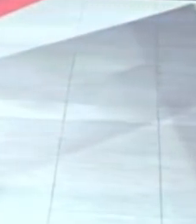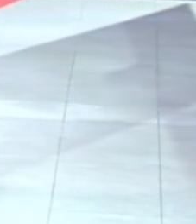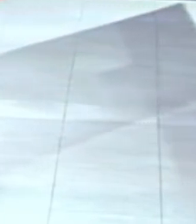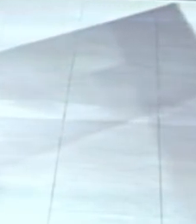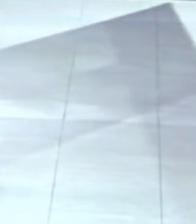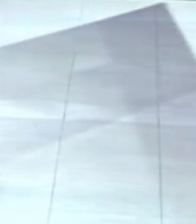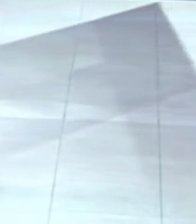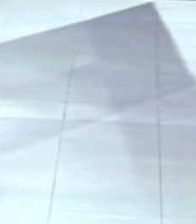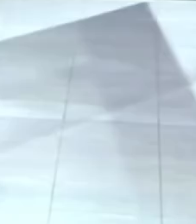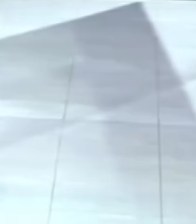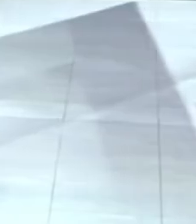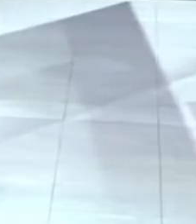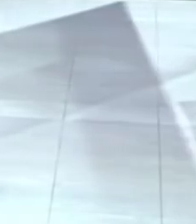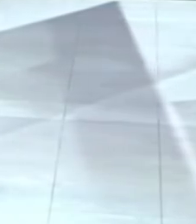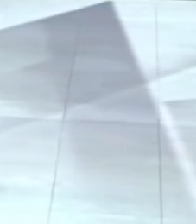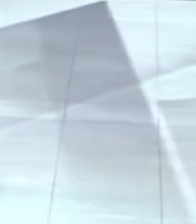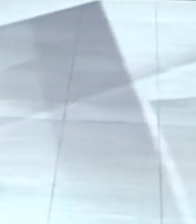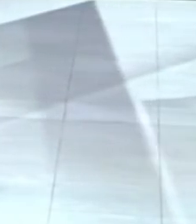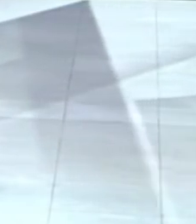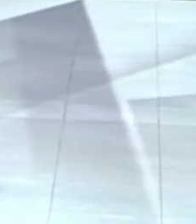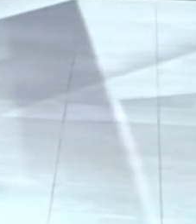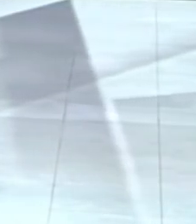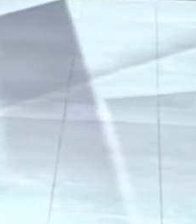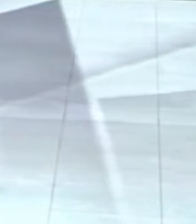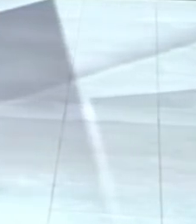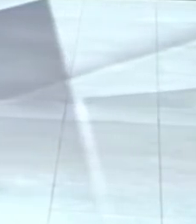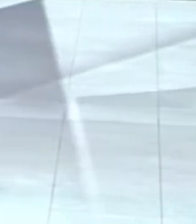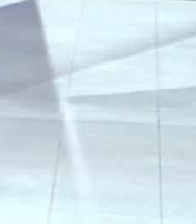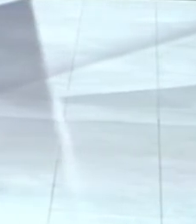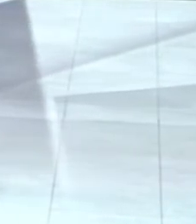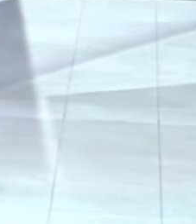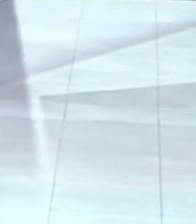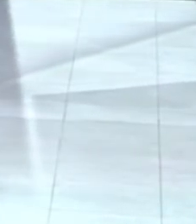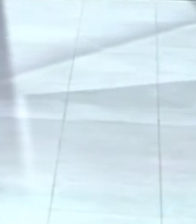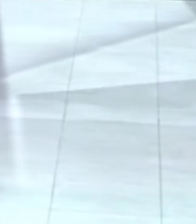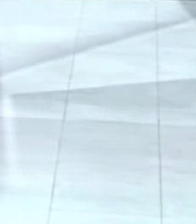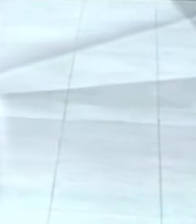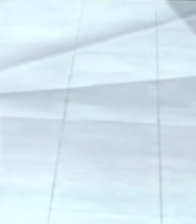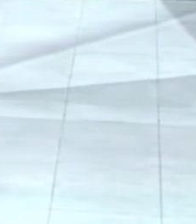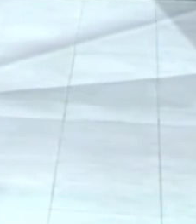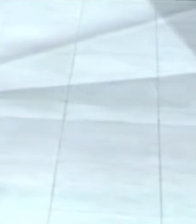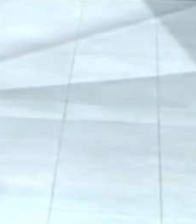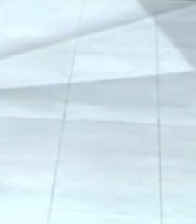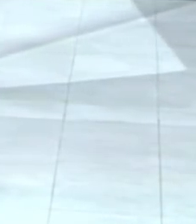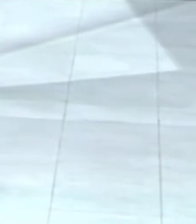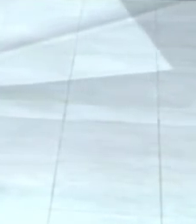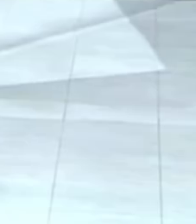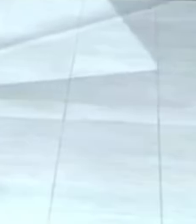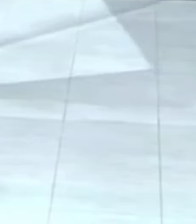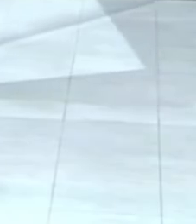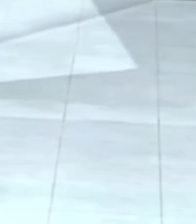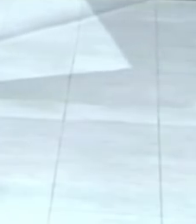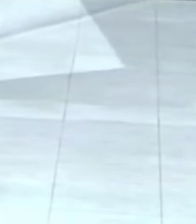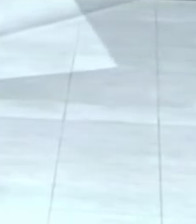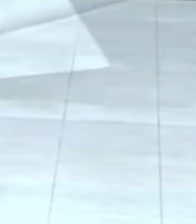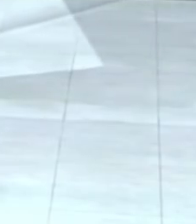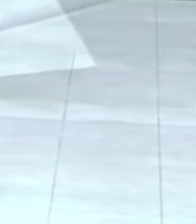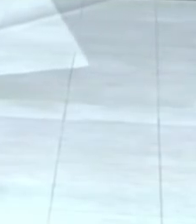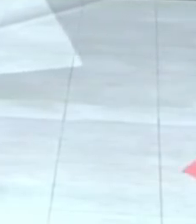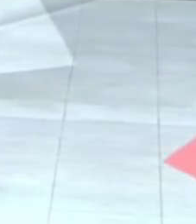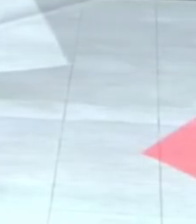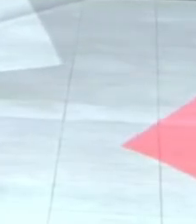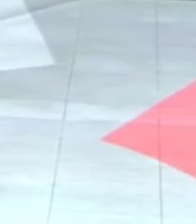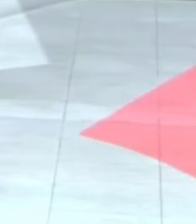ng inaasam niyang pagbabalik sa bansa, nagsimula raw lahat sa isang paperclip. Kung paano, tunghayan